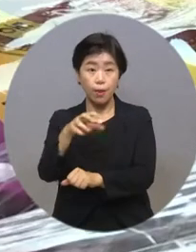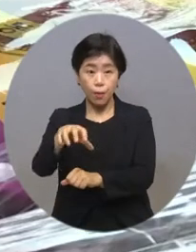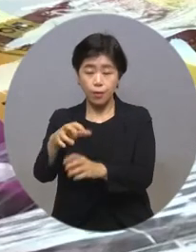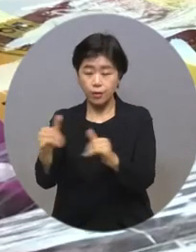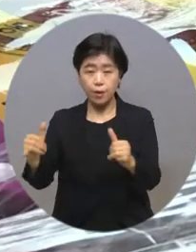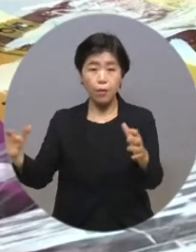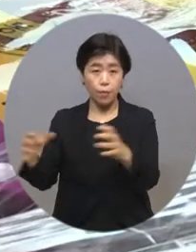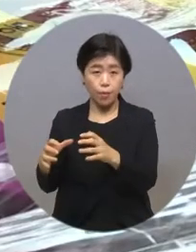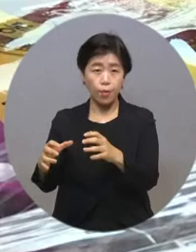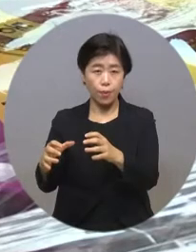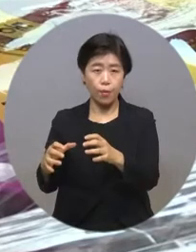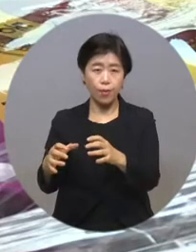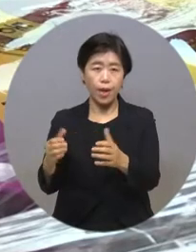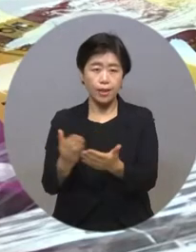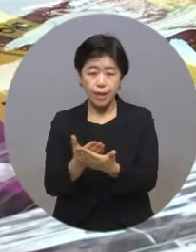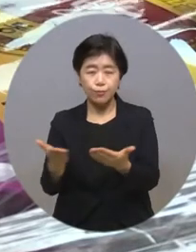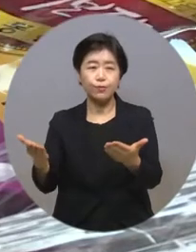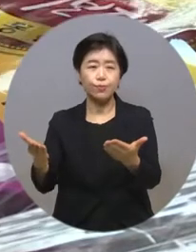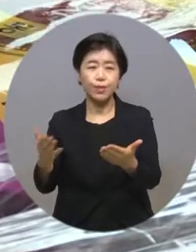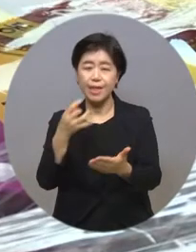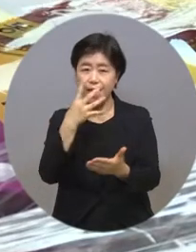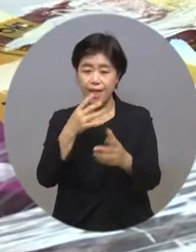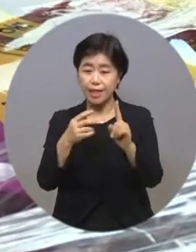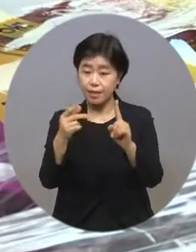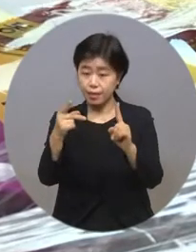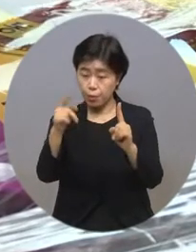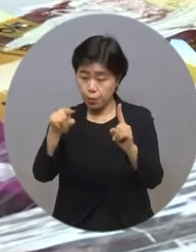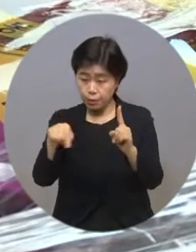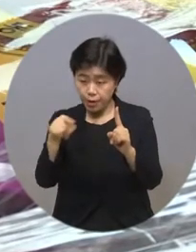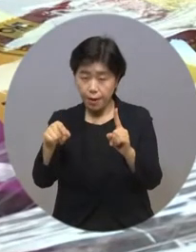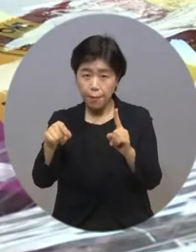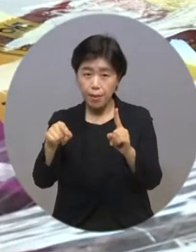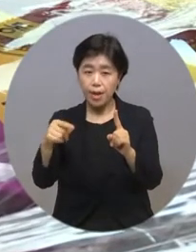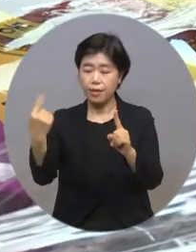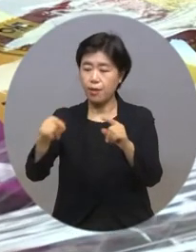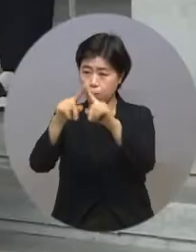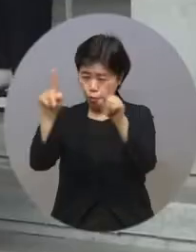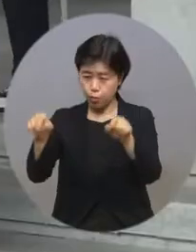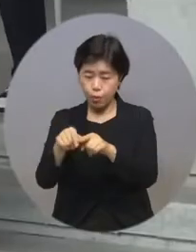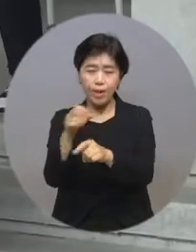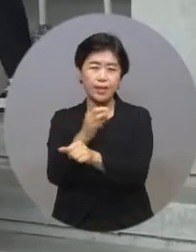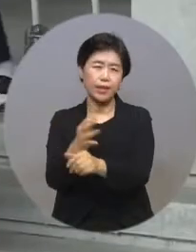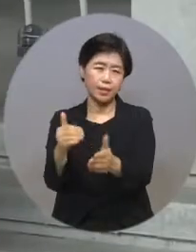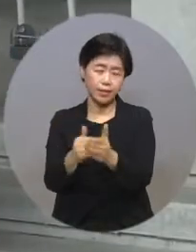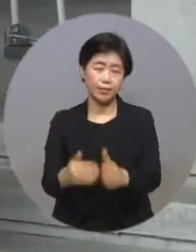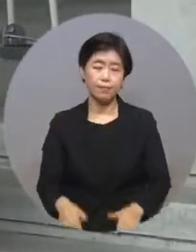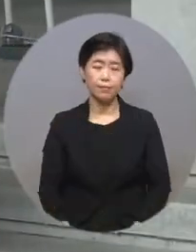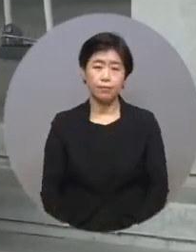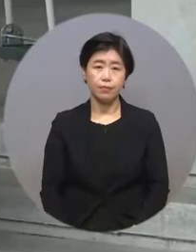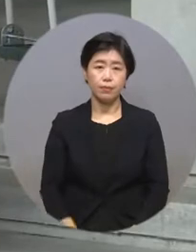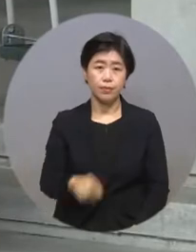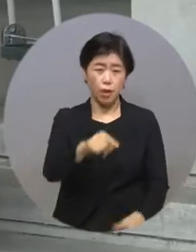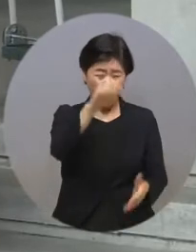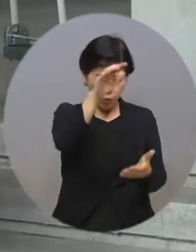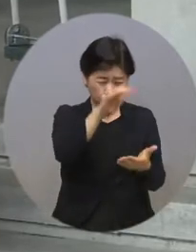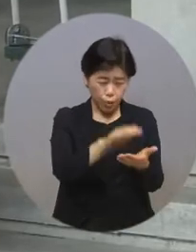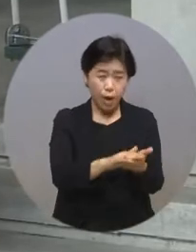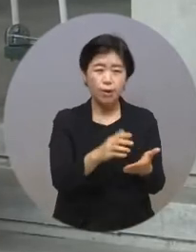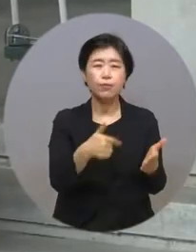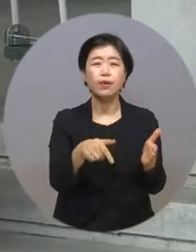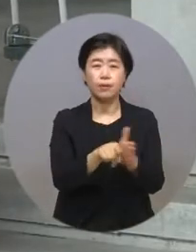지원하여 쌀 소비 운동에 힘을 보탰습니다. 쌀 소비 감소로 어려운 시기에 지자체와